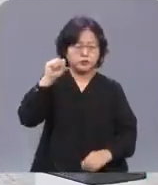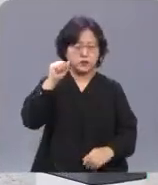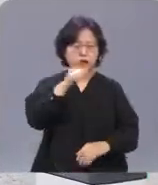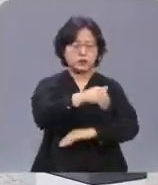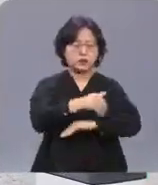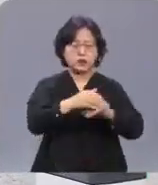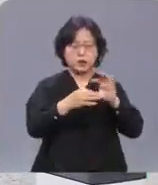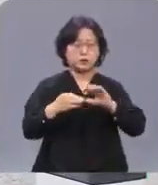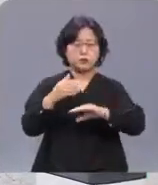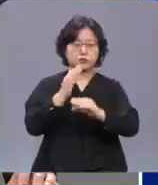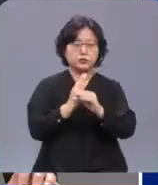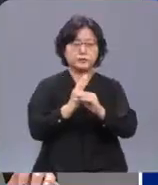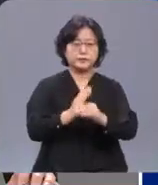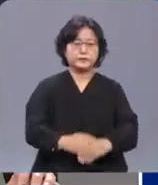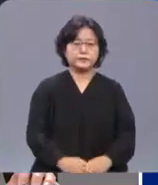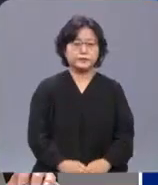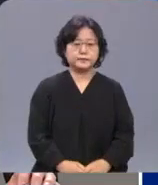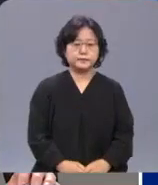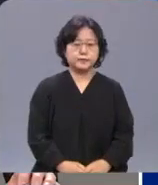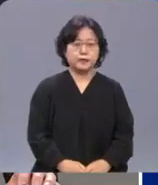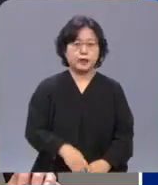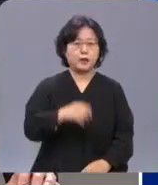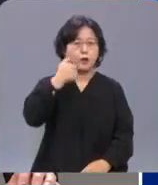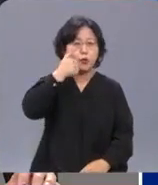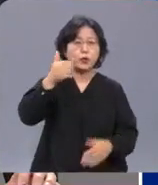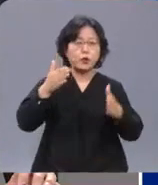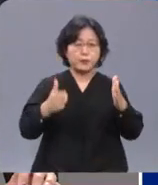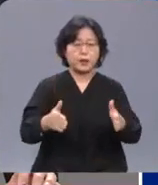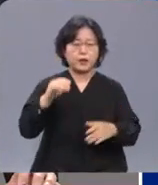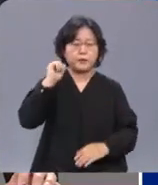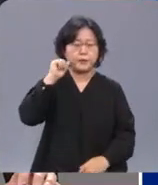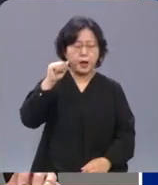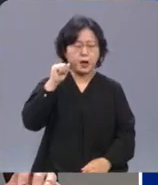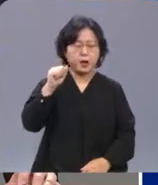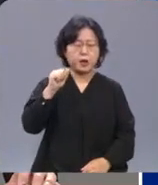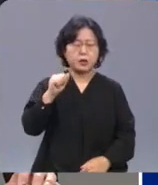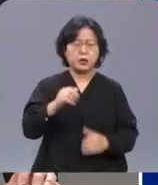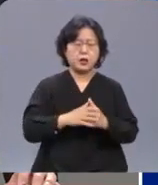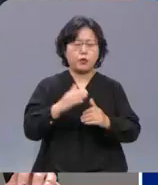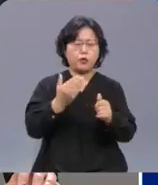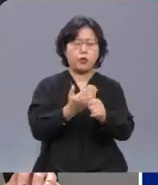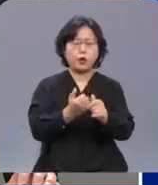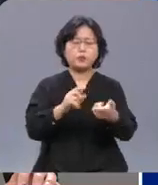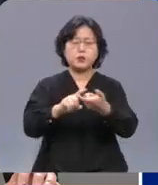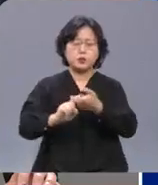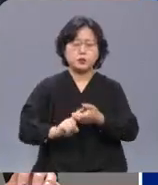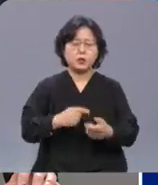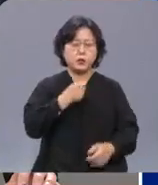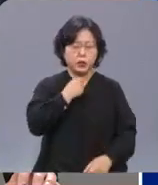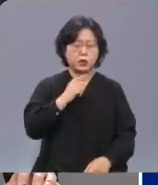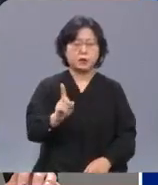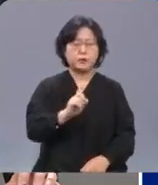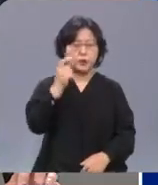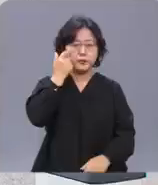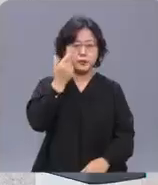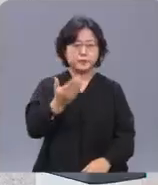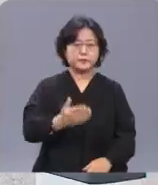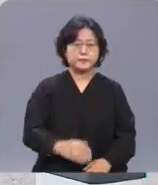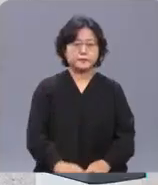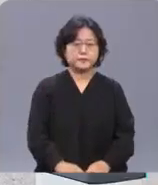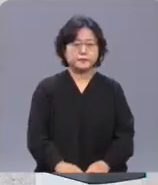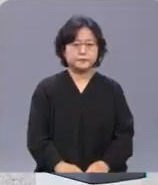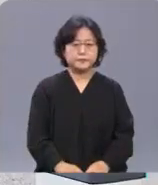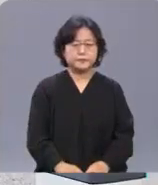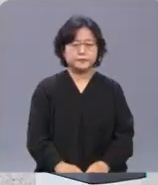예정입니다. 네, 5개월 만에 파업입니다. 화물연대의 요구사항은 정확히 뭔가요?